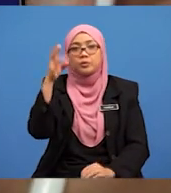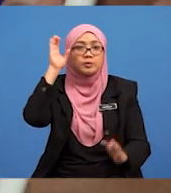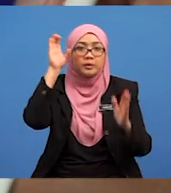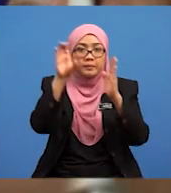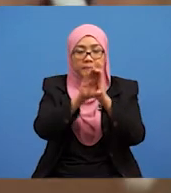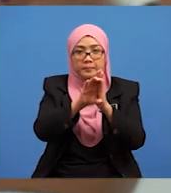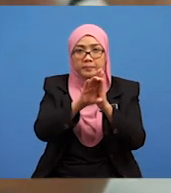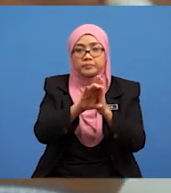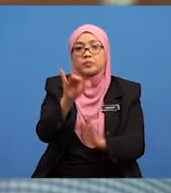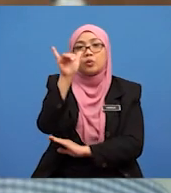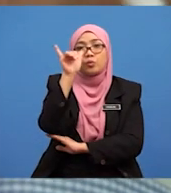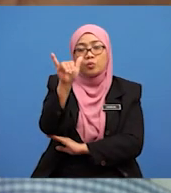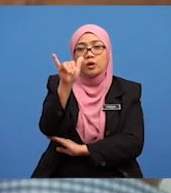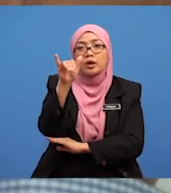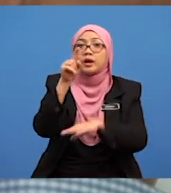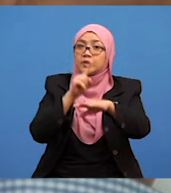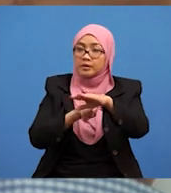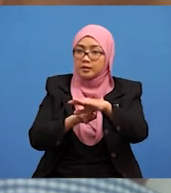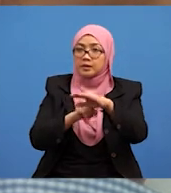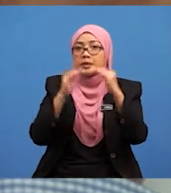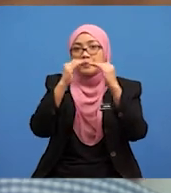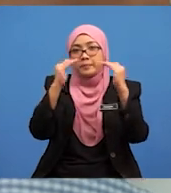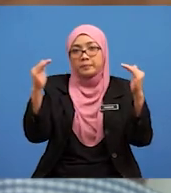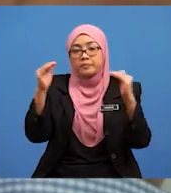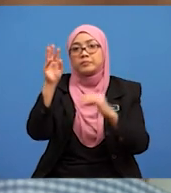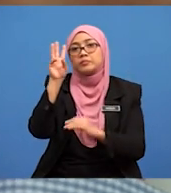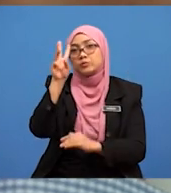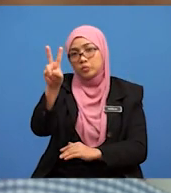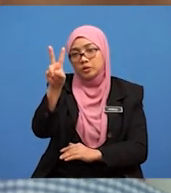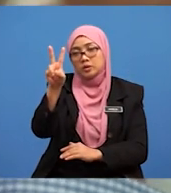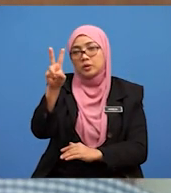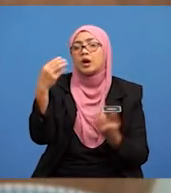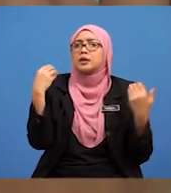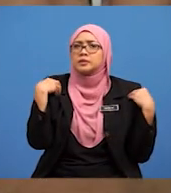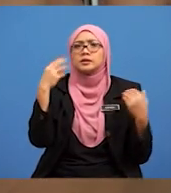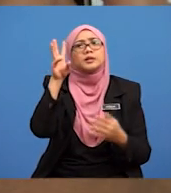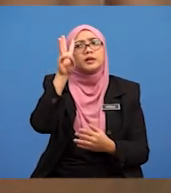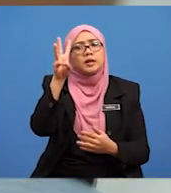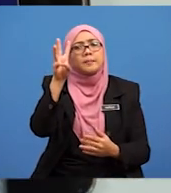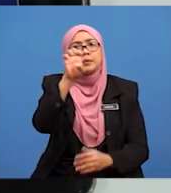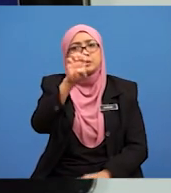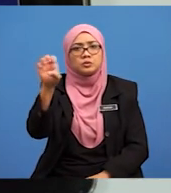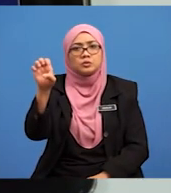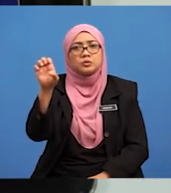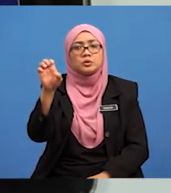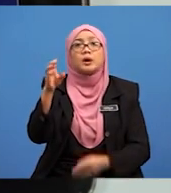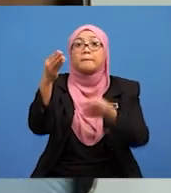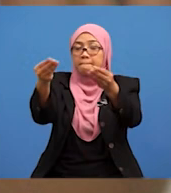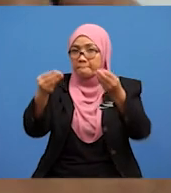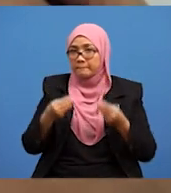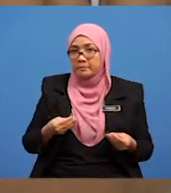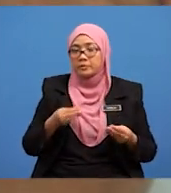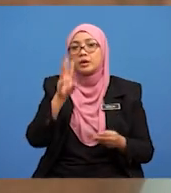ini. Y di petala kedua adalah 6 elektron dan dia telah menerima 2